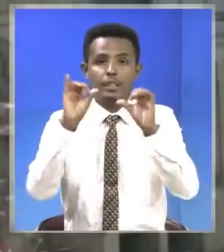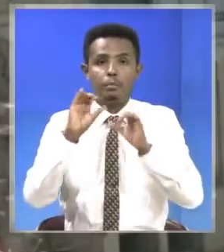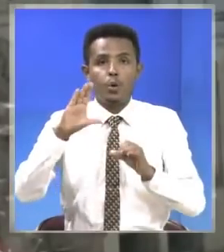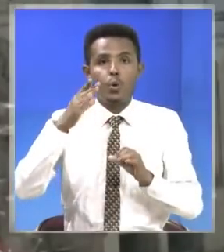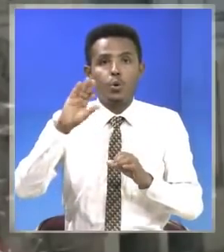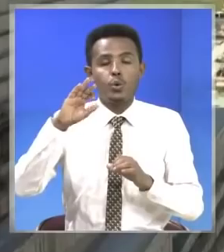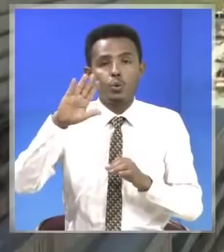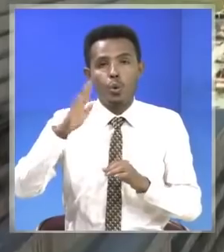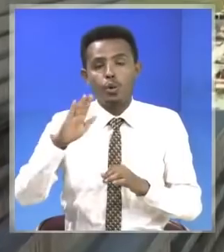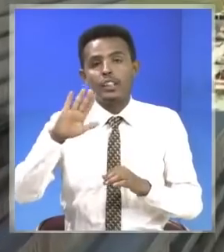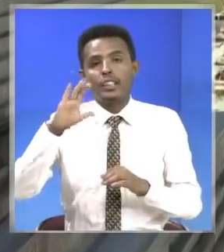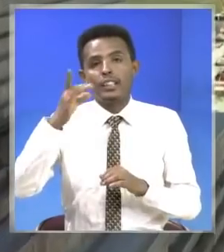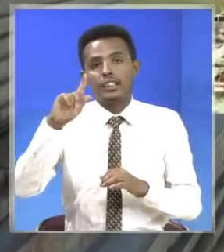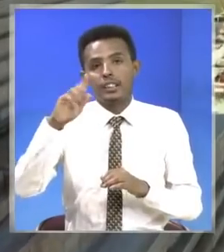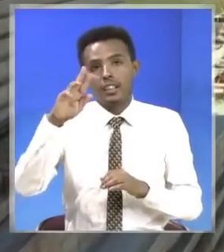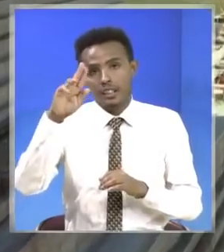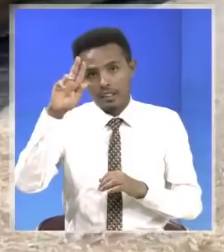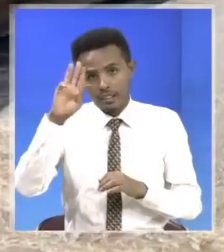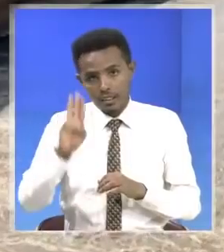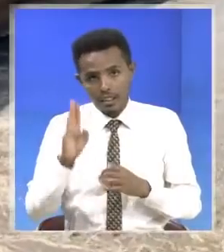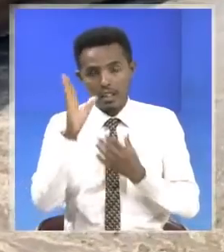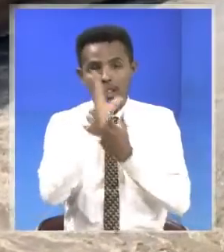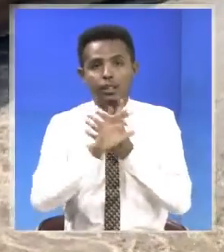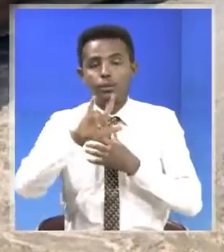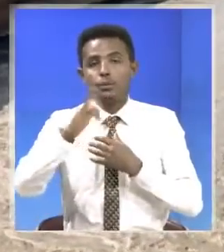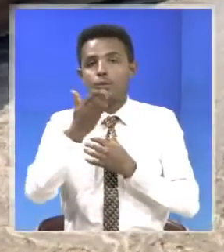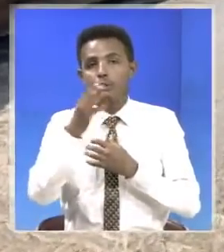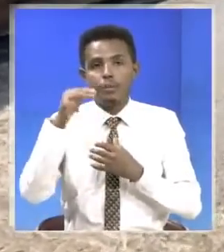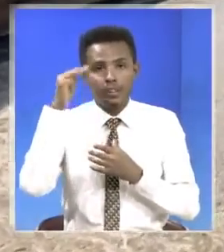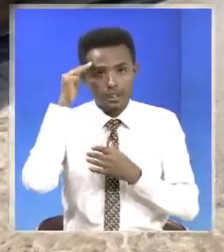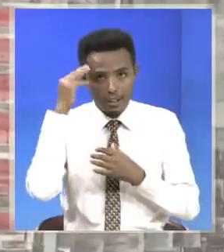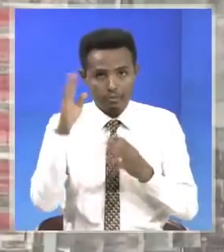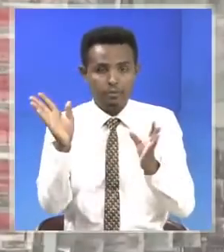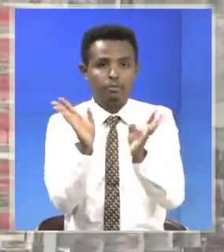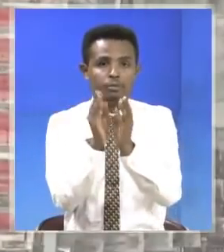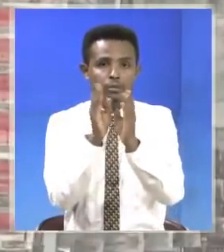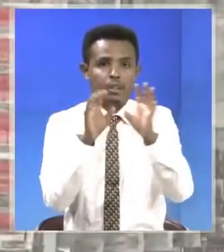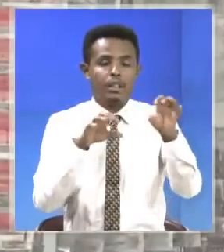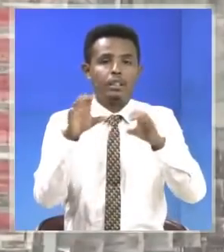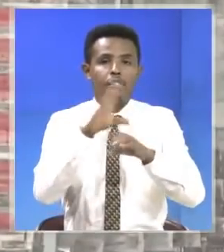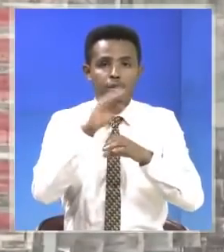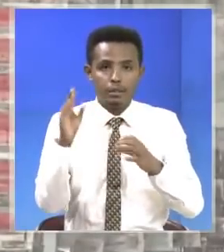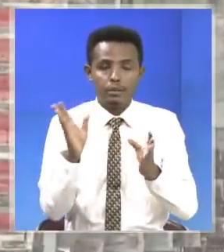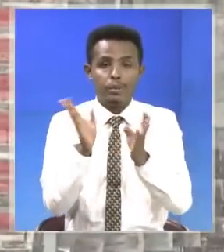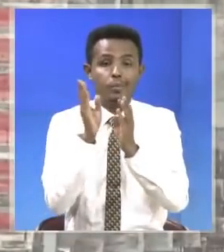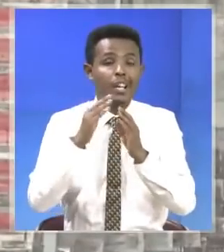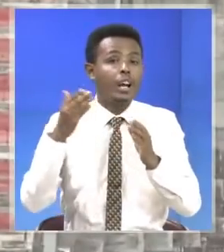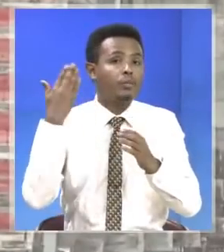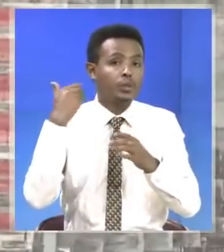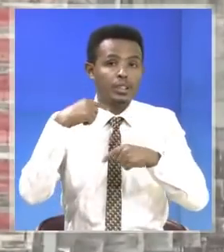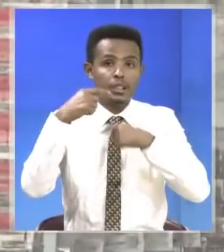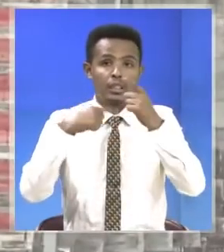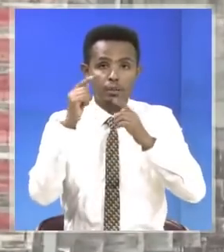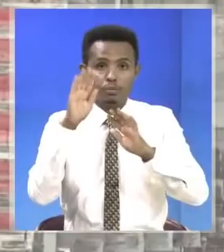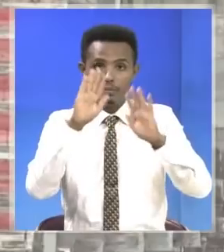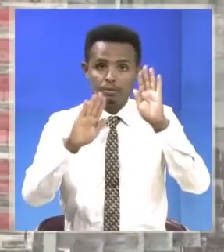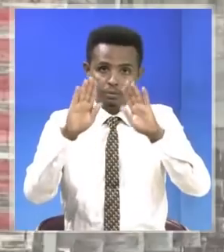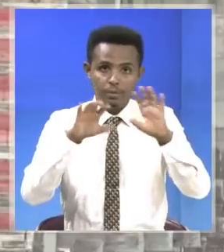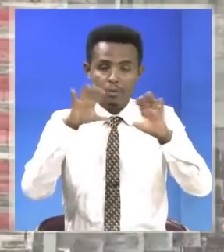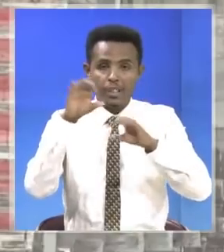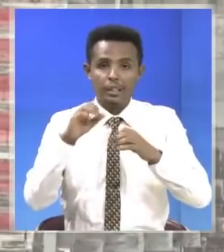ኪንሻሳ የየሀገራቱ የውጭ ጉዳይና የውሃ ሚኒስትሮች ስብሰባ አካሂደዋል። ኢትዮጵያ ባወጣችው መግለጫ ስብሰባው ያለፉትን ሂደቶች በመገምገም ድርድሩ